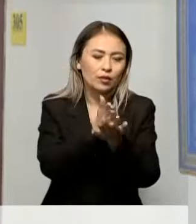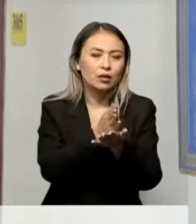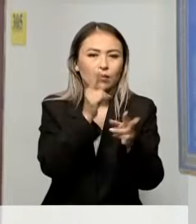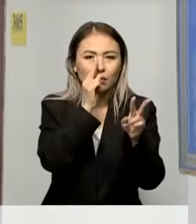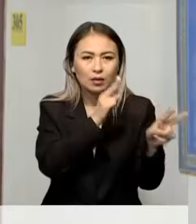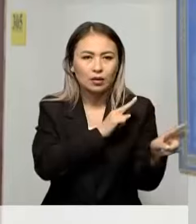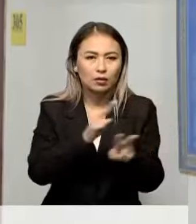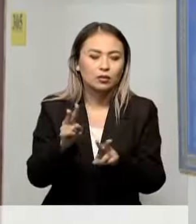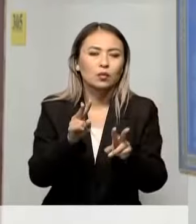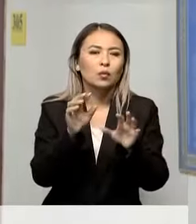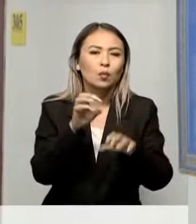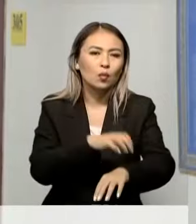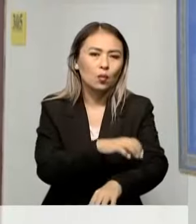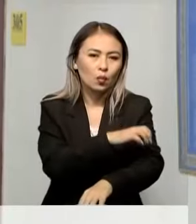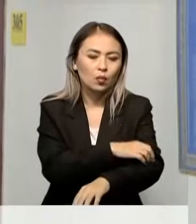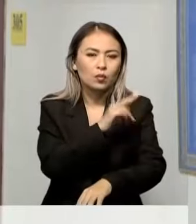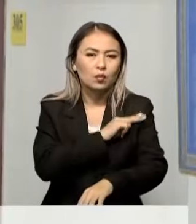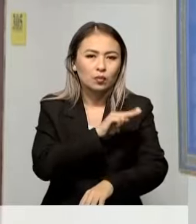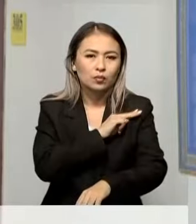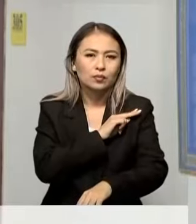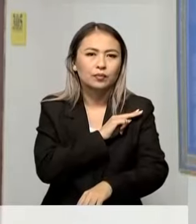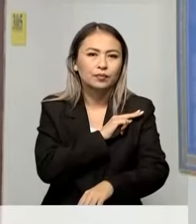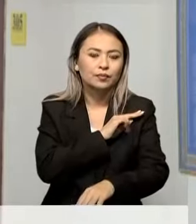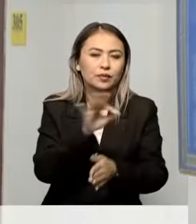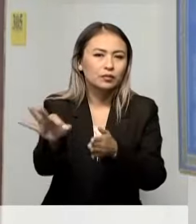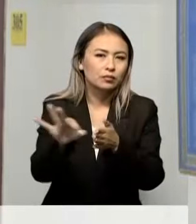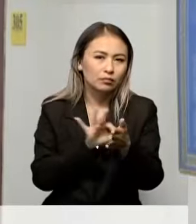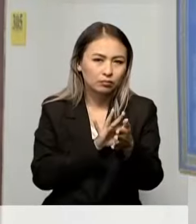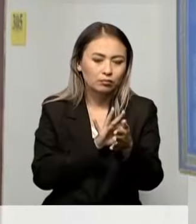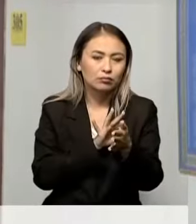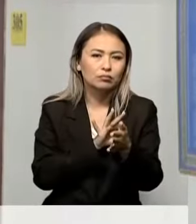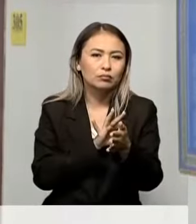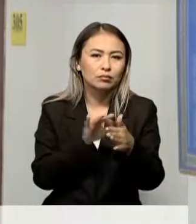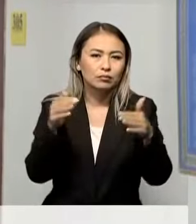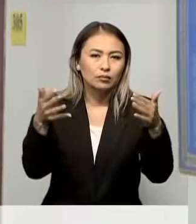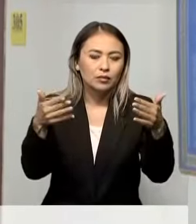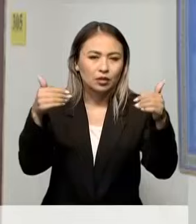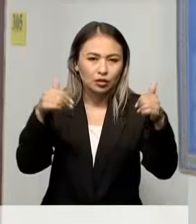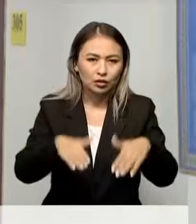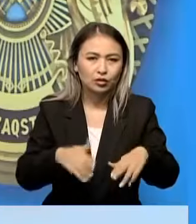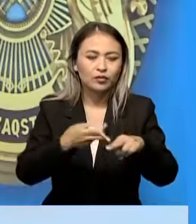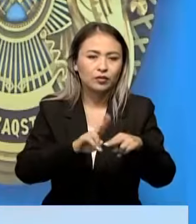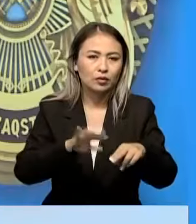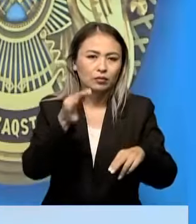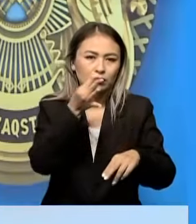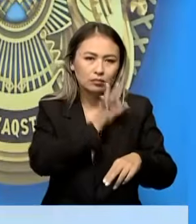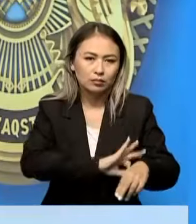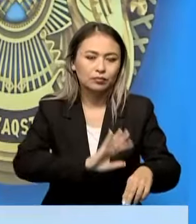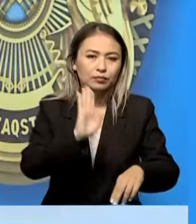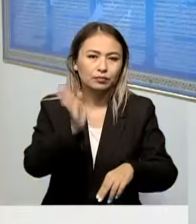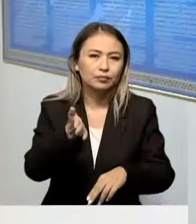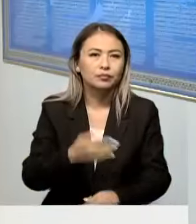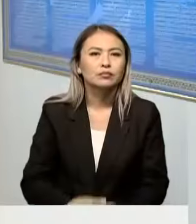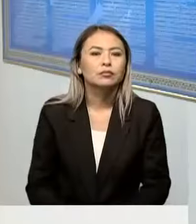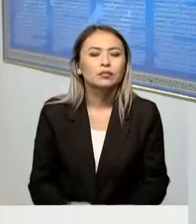бақылауға комитет тарапынан шұғыл шаралар қабылдауға оң ықпалын береді деген